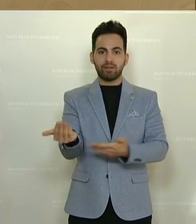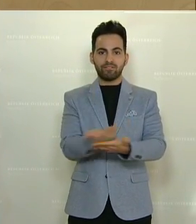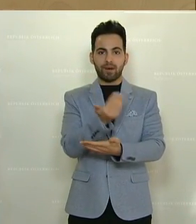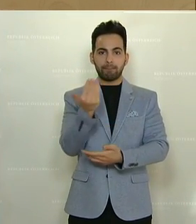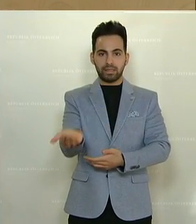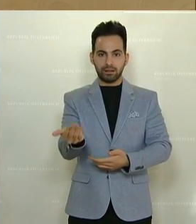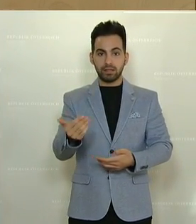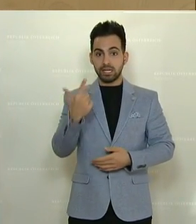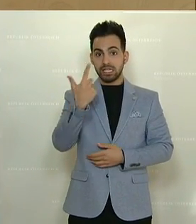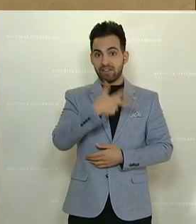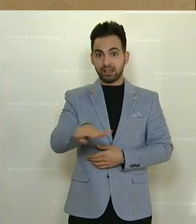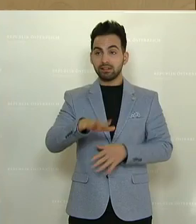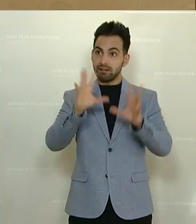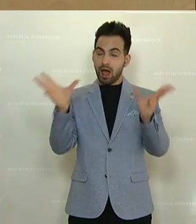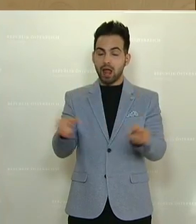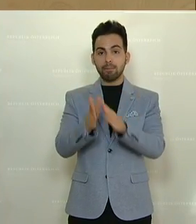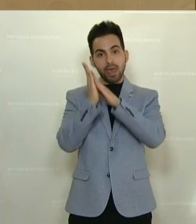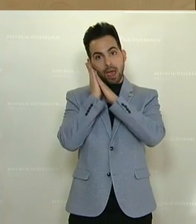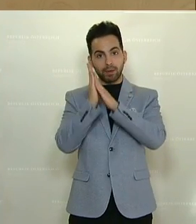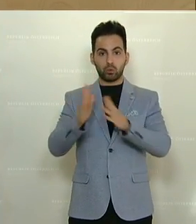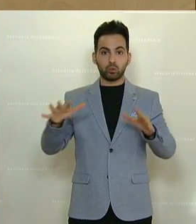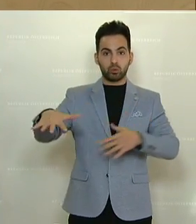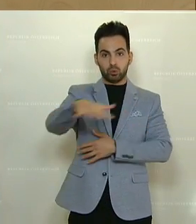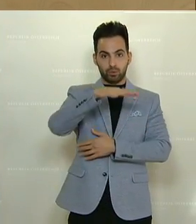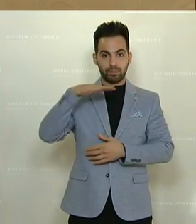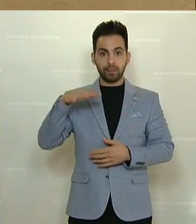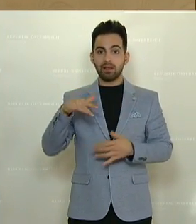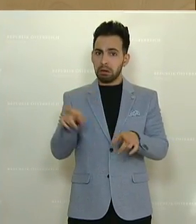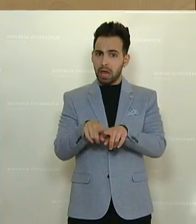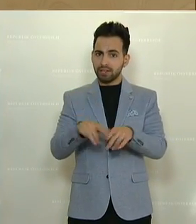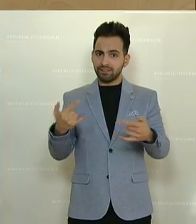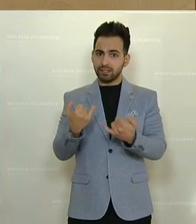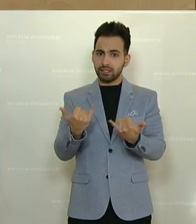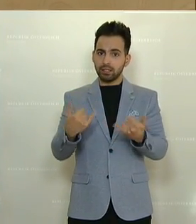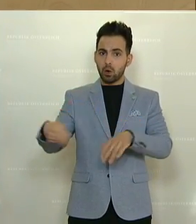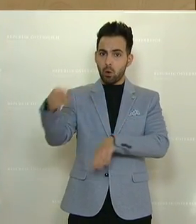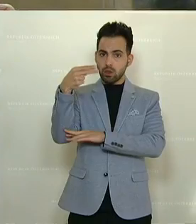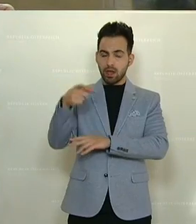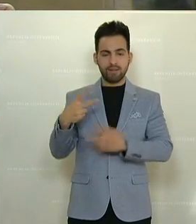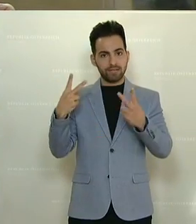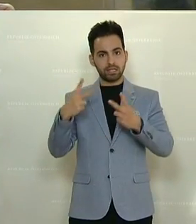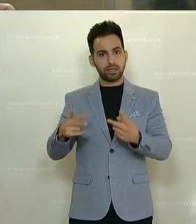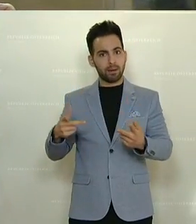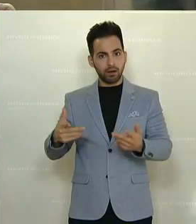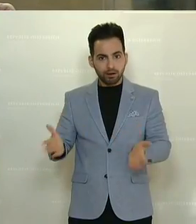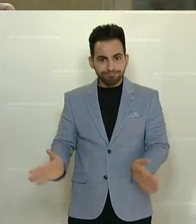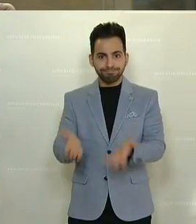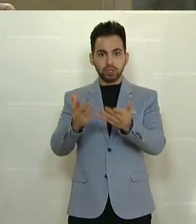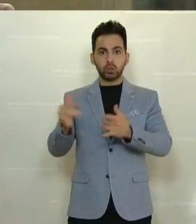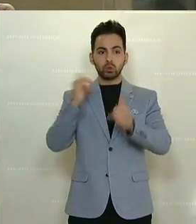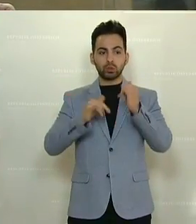ja 2/3 aller Beherbergungsbetriebe rund ausmachen. Sie leisten wie die Hotels einen wesentlichen Beitrag, dass es in